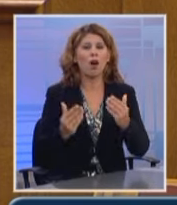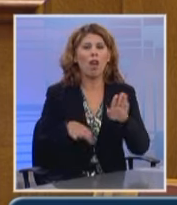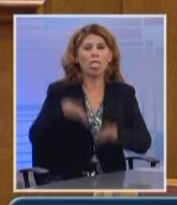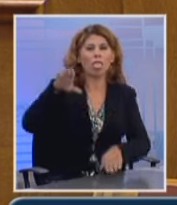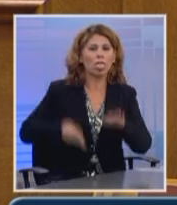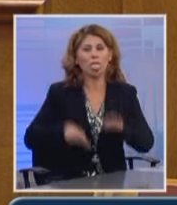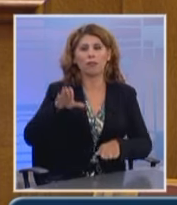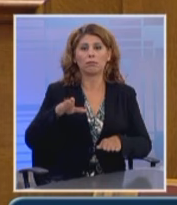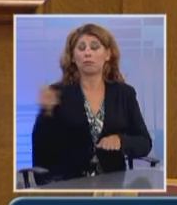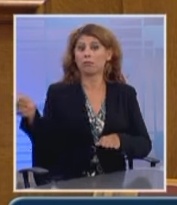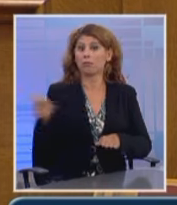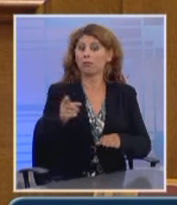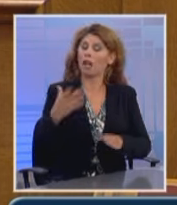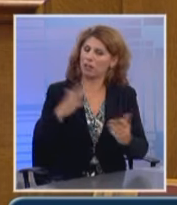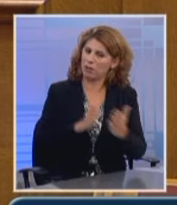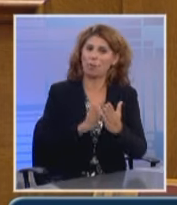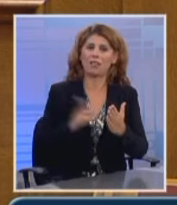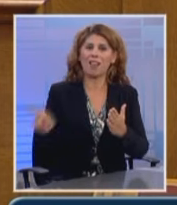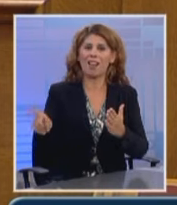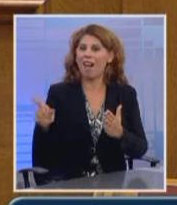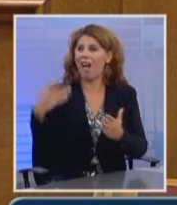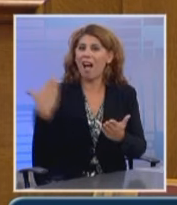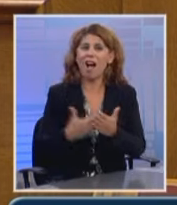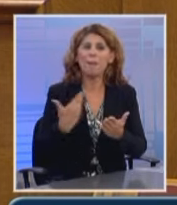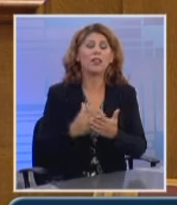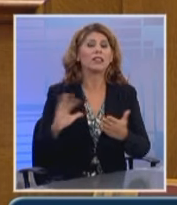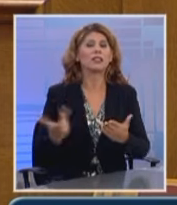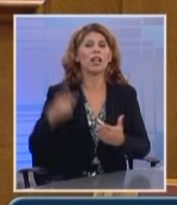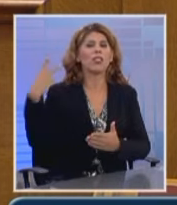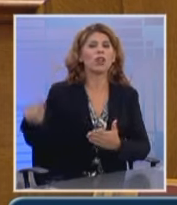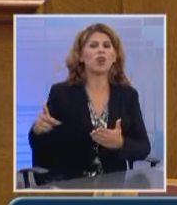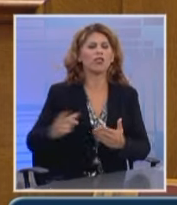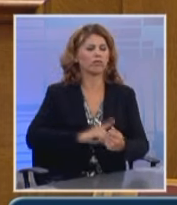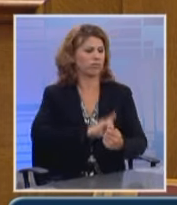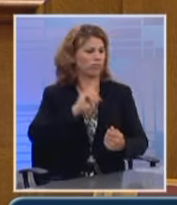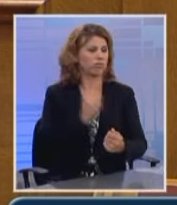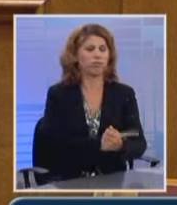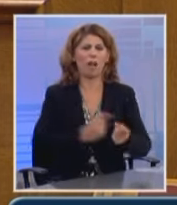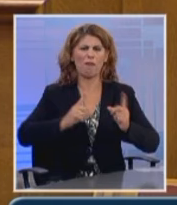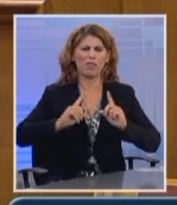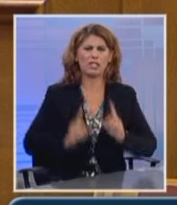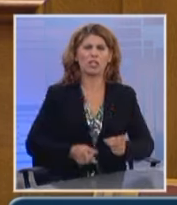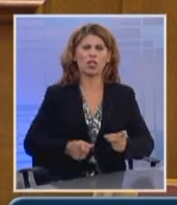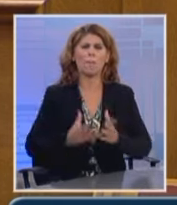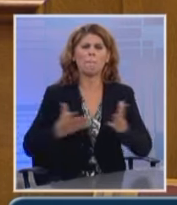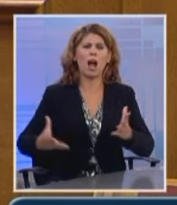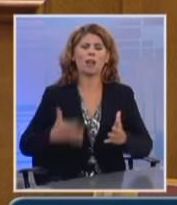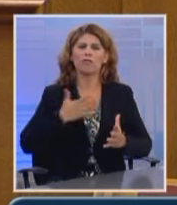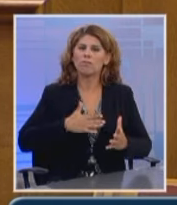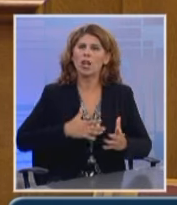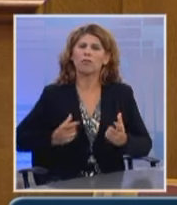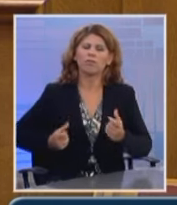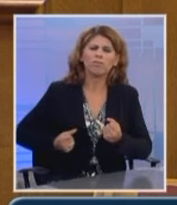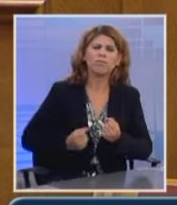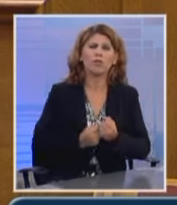δε την υπέρτατη, περίτρανη απόδειξη ότι το ταλέντο σας, η αποφασιστικότητα και η ισχυρή θέλησή σας για ένα